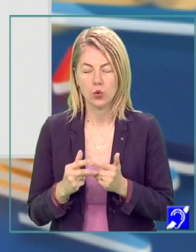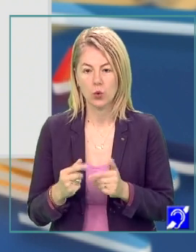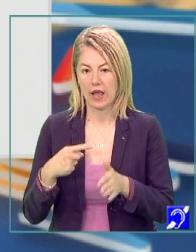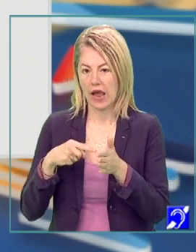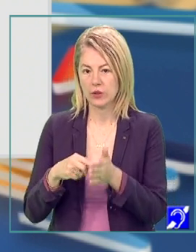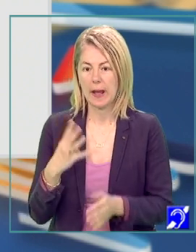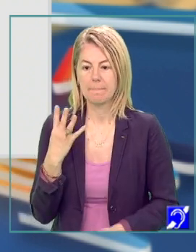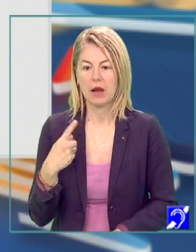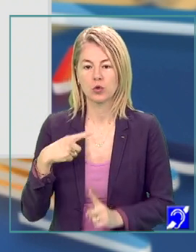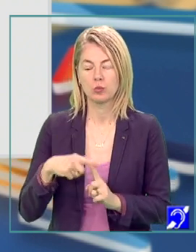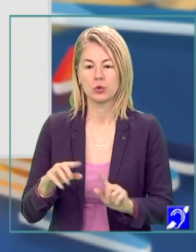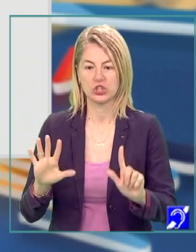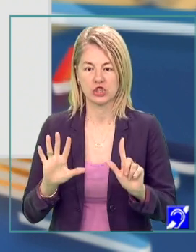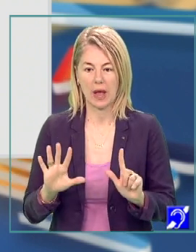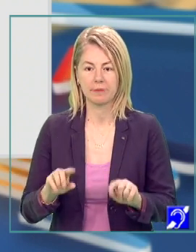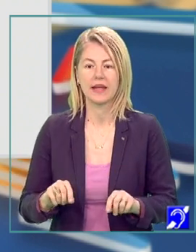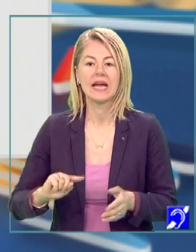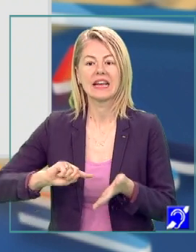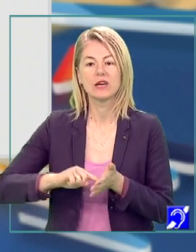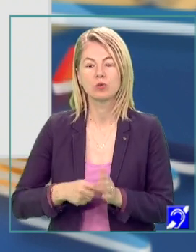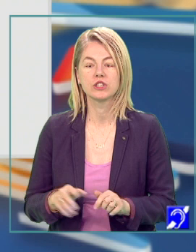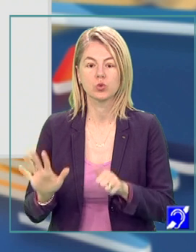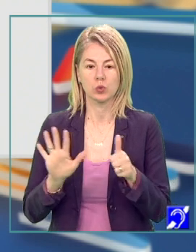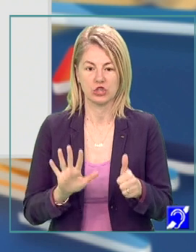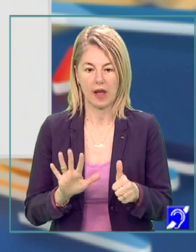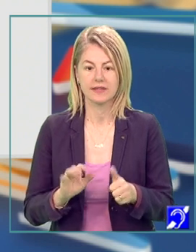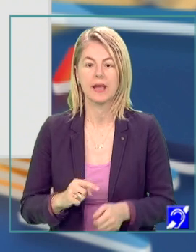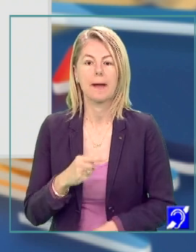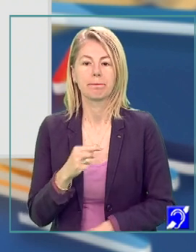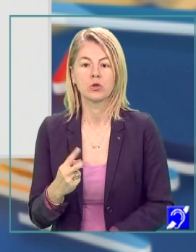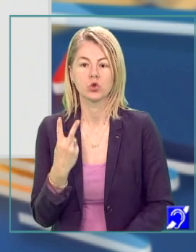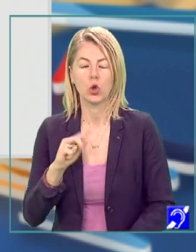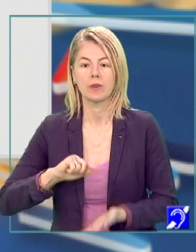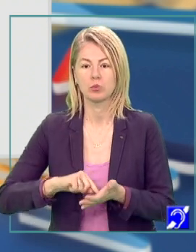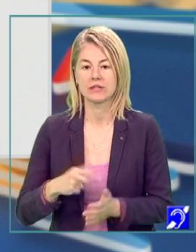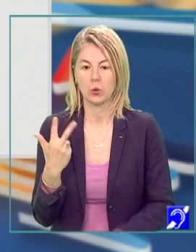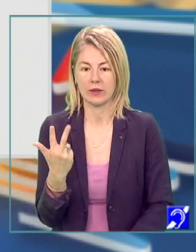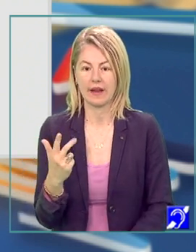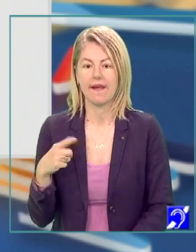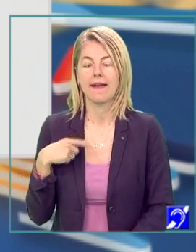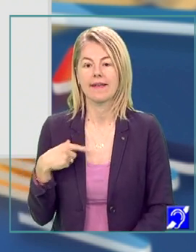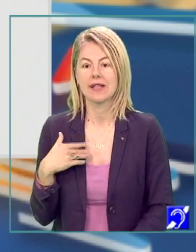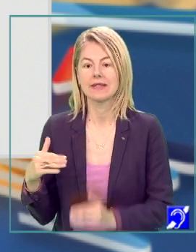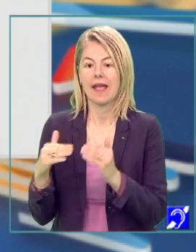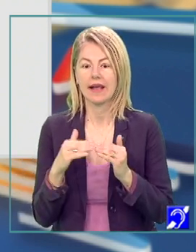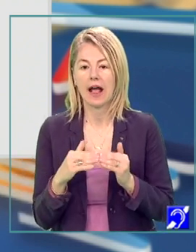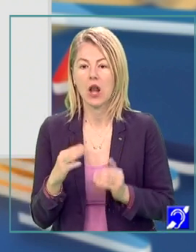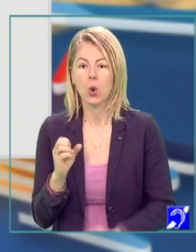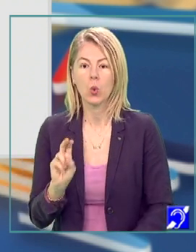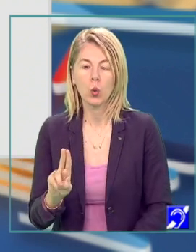calculului, 4 plus 7, totul înmulțit cu 6, minus 2 ori 3, este egal